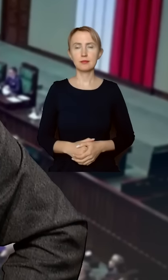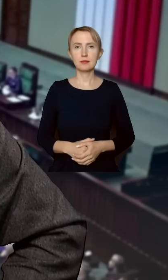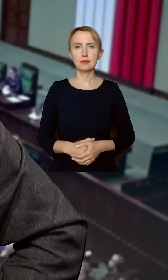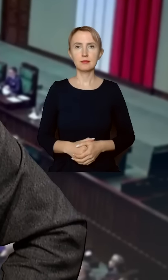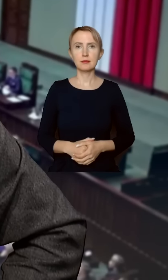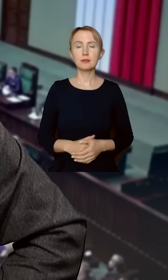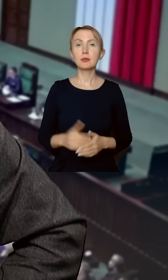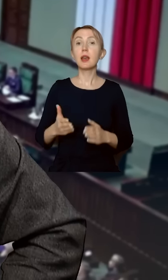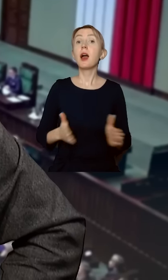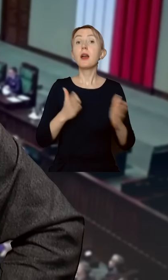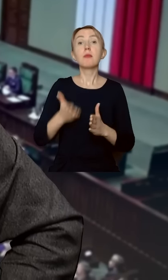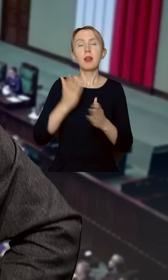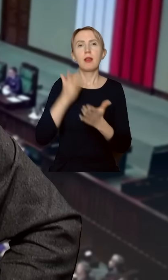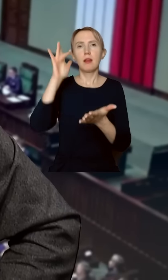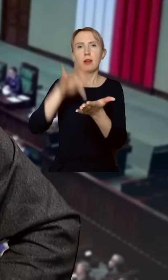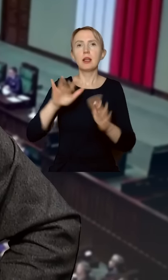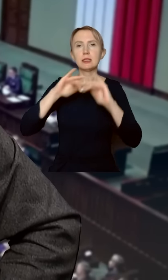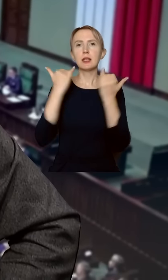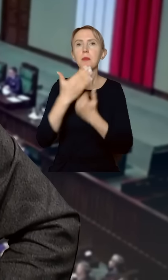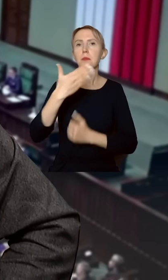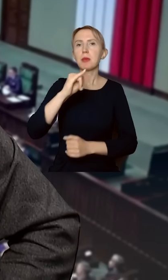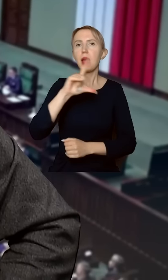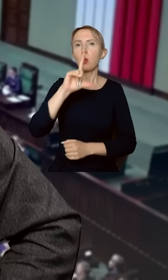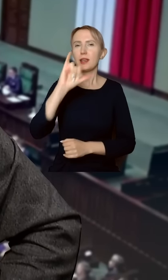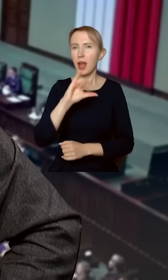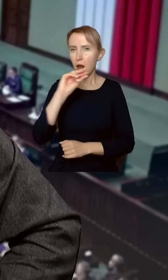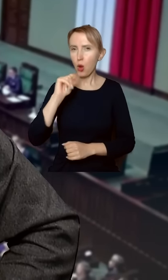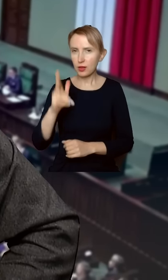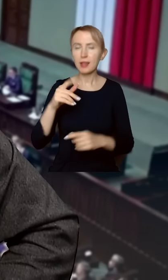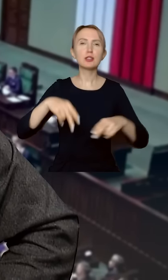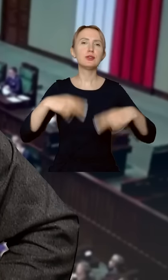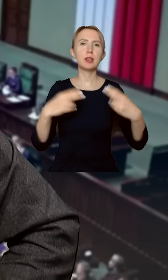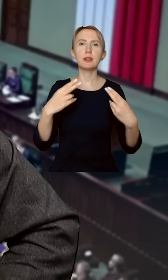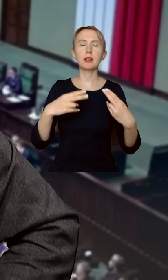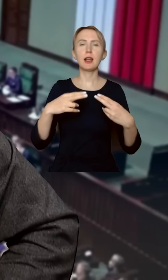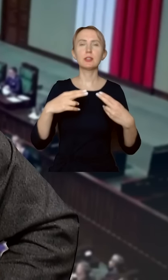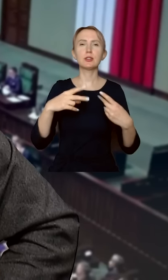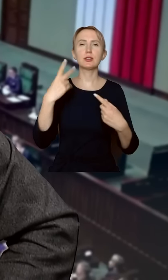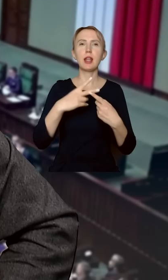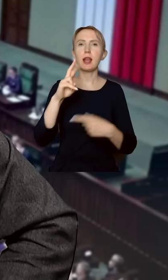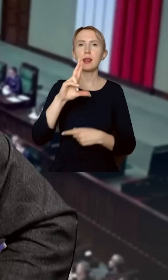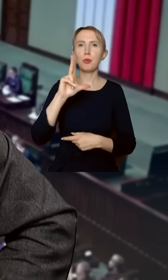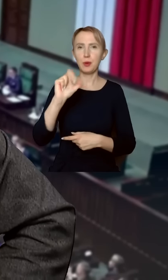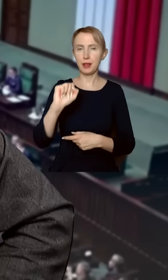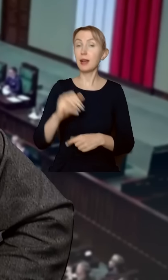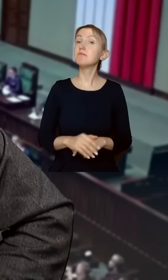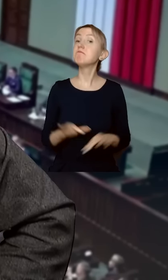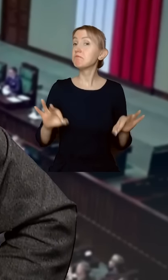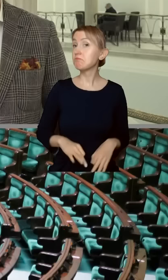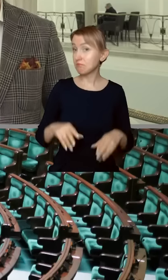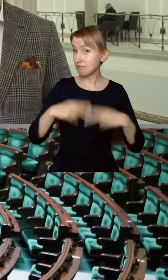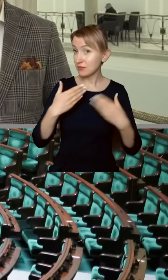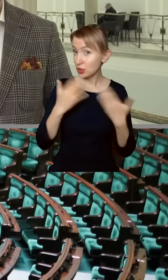profesorem, a przed nami wizyta w Sejmie. Tam jest Michał Jelonek, dziennikarz, reporter telewizji Republika. Panie redaktorze, dzień dobry.